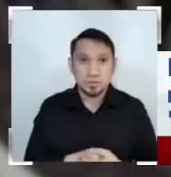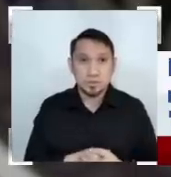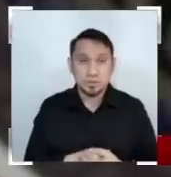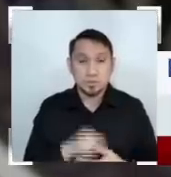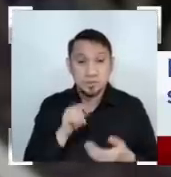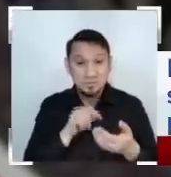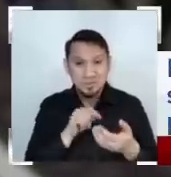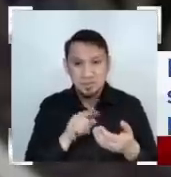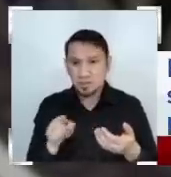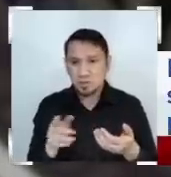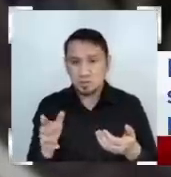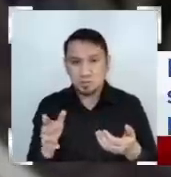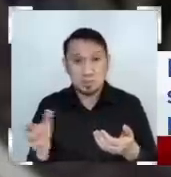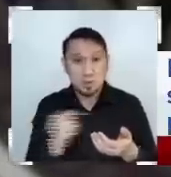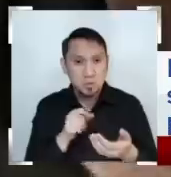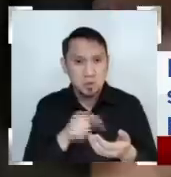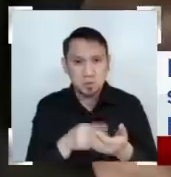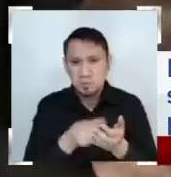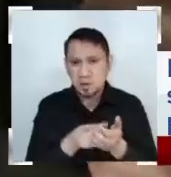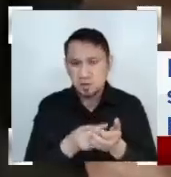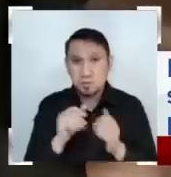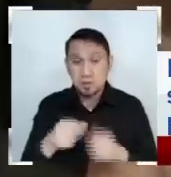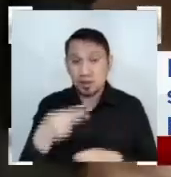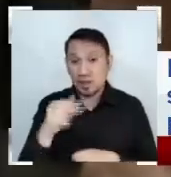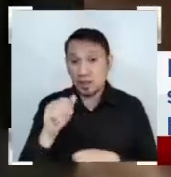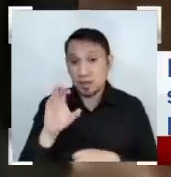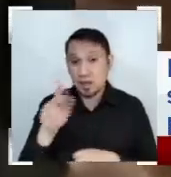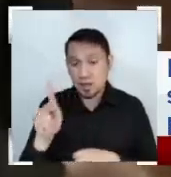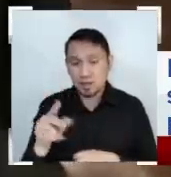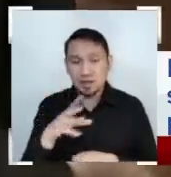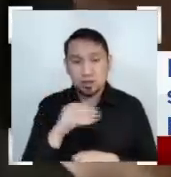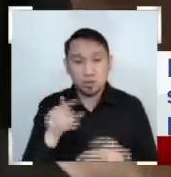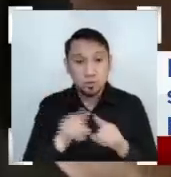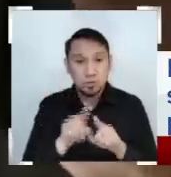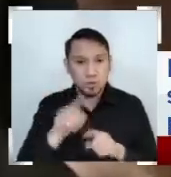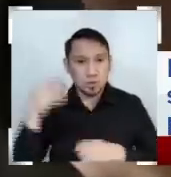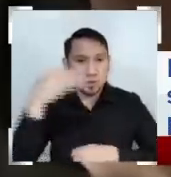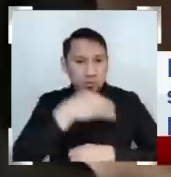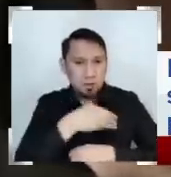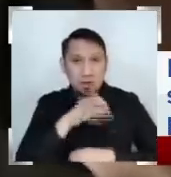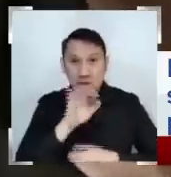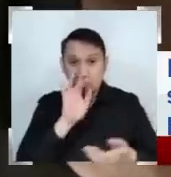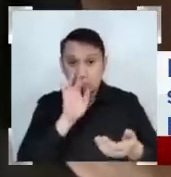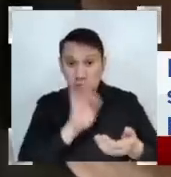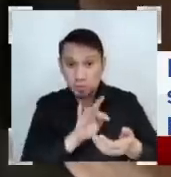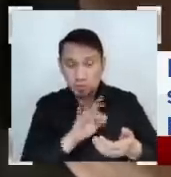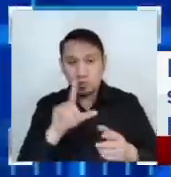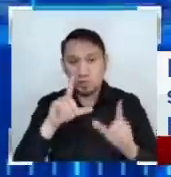makukuha ng mga kabataan ng pera mo, pwede nilang mahack ang e-wallet at bank account mo kapag pinindot mo ang link